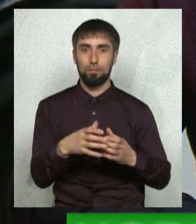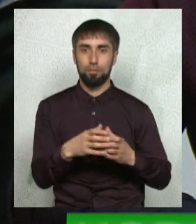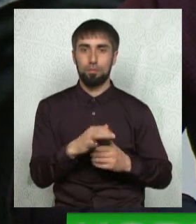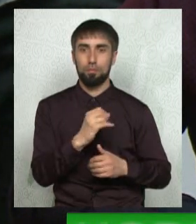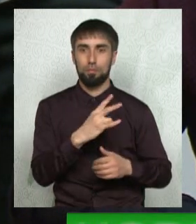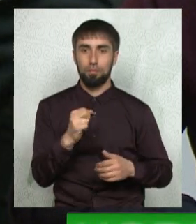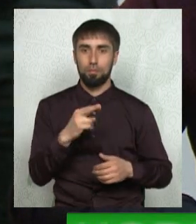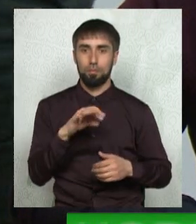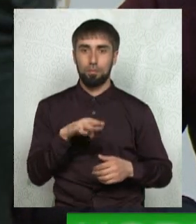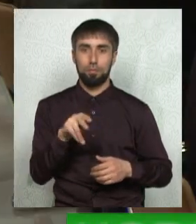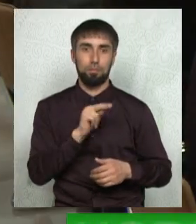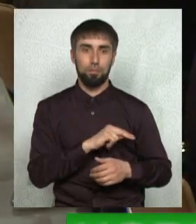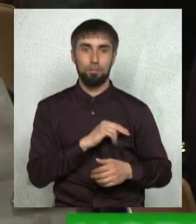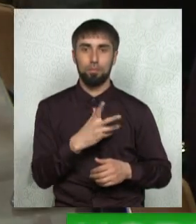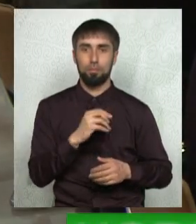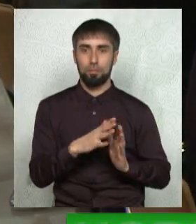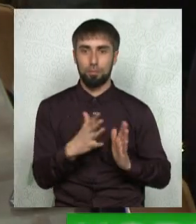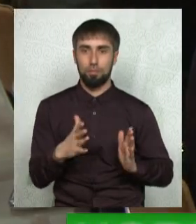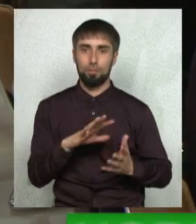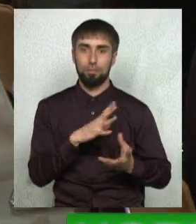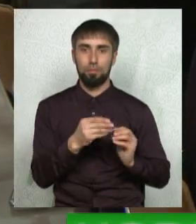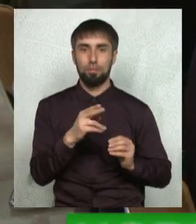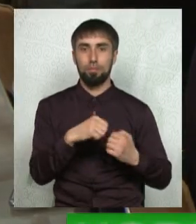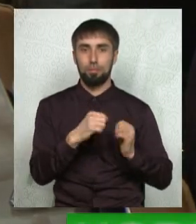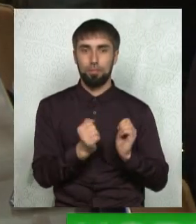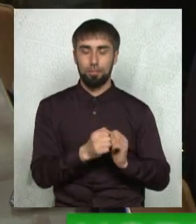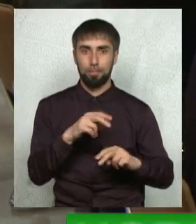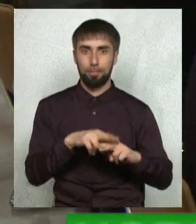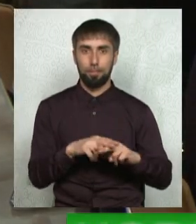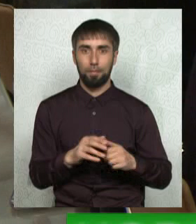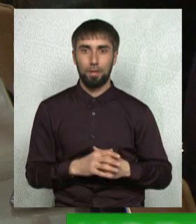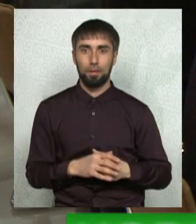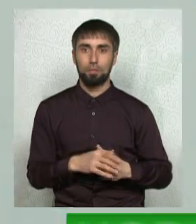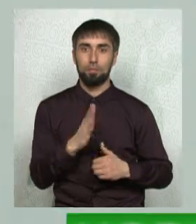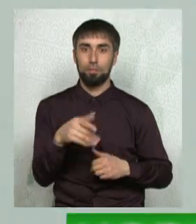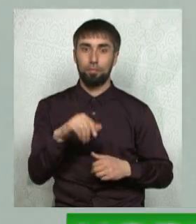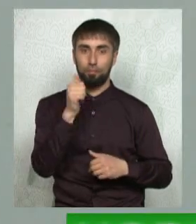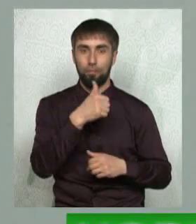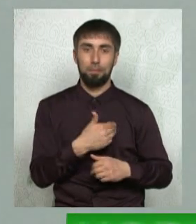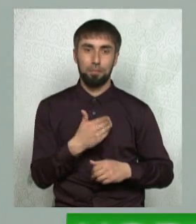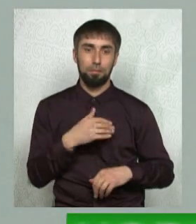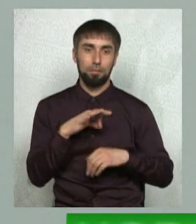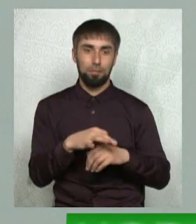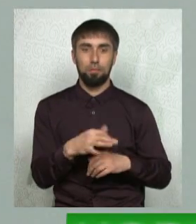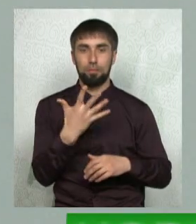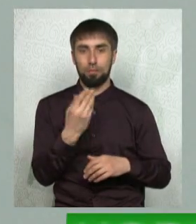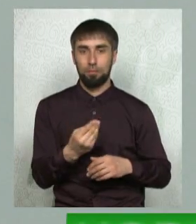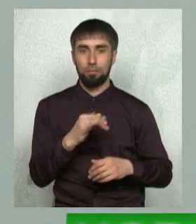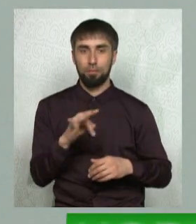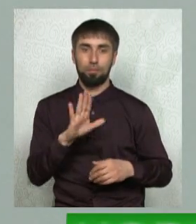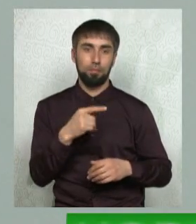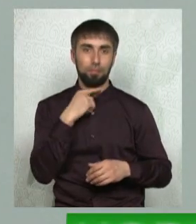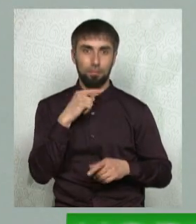работает экскурсоводом больше 5 лет, в основном в Кабардино-Балкарской республике. А в этом году хочет провести 5-дневный тур еще